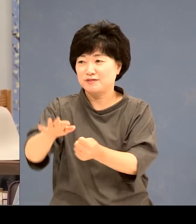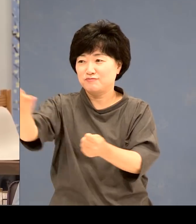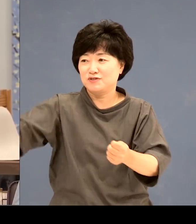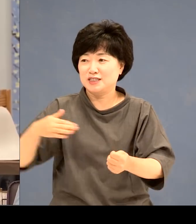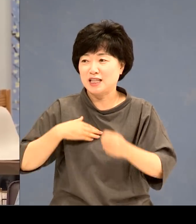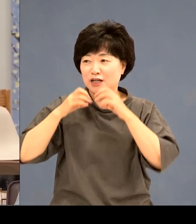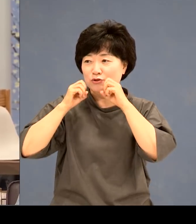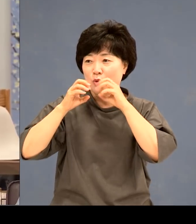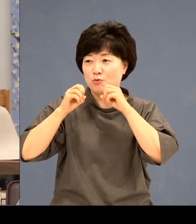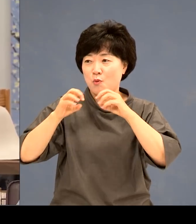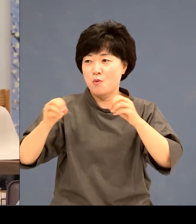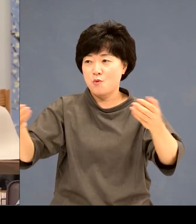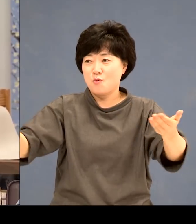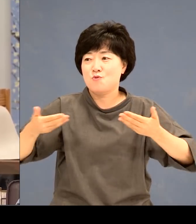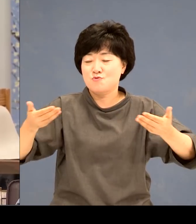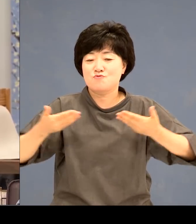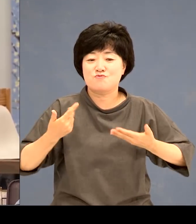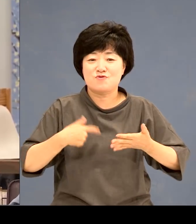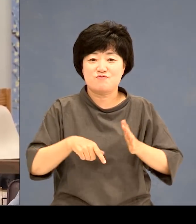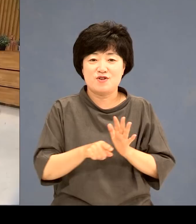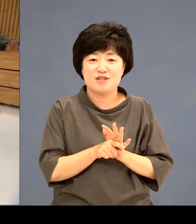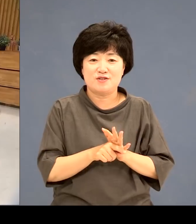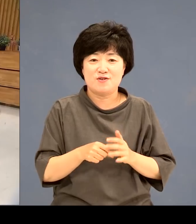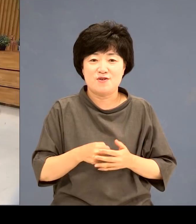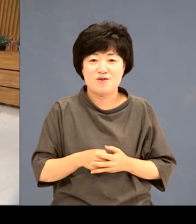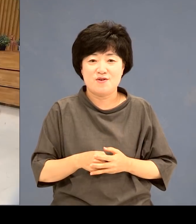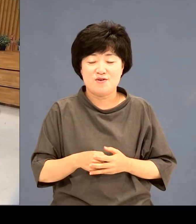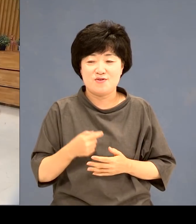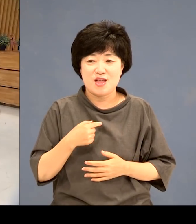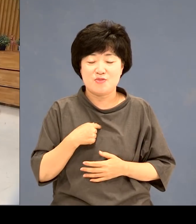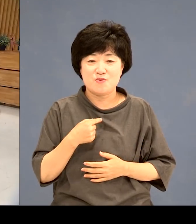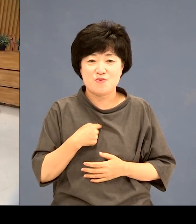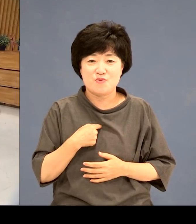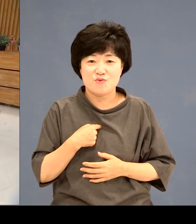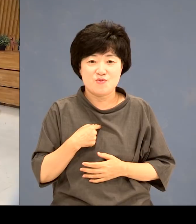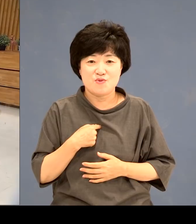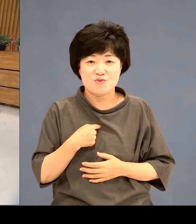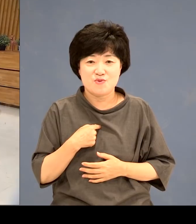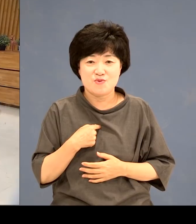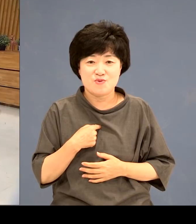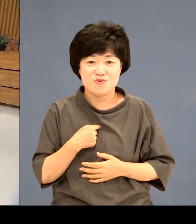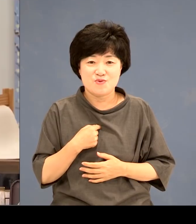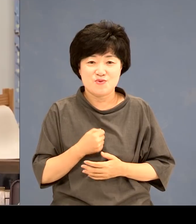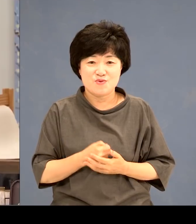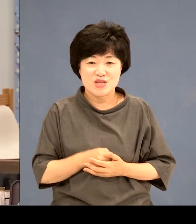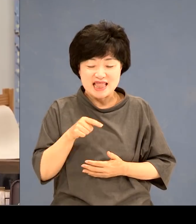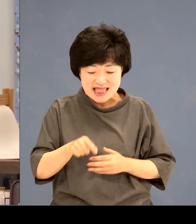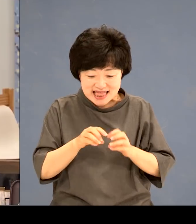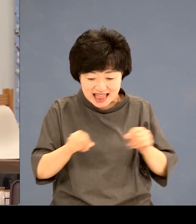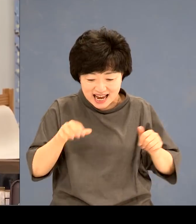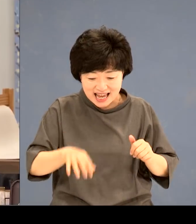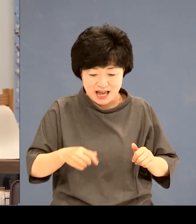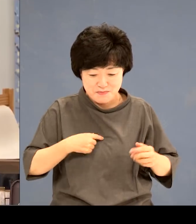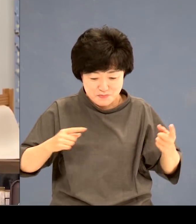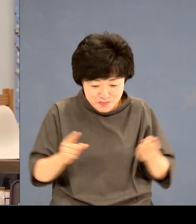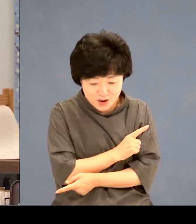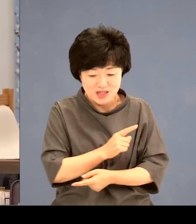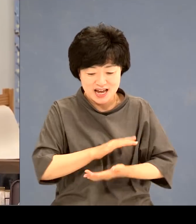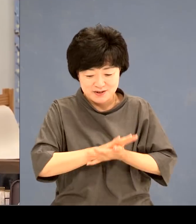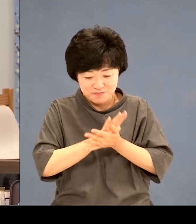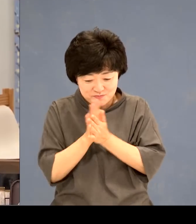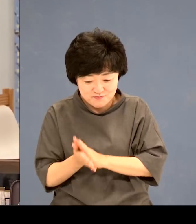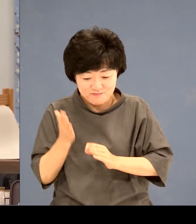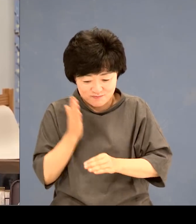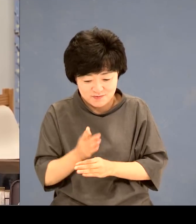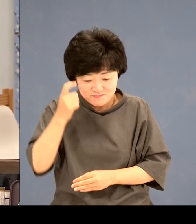이렇게 많은 분들이 저를 선교하기 위해 이렇게 오셨는데요. 정말 저도 이